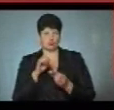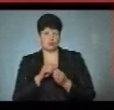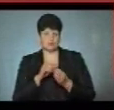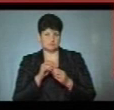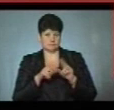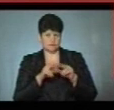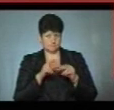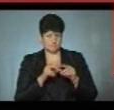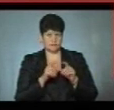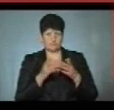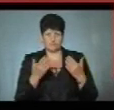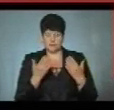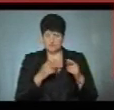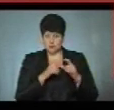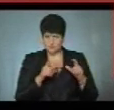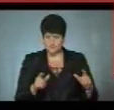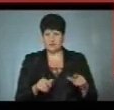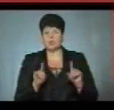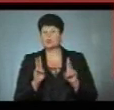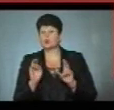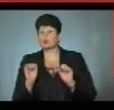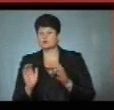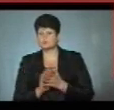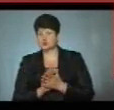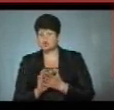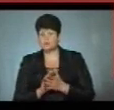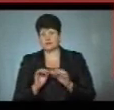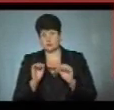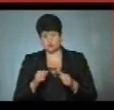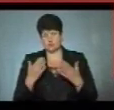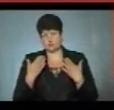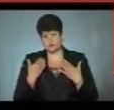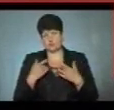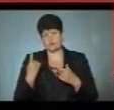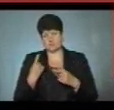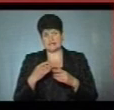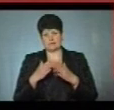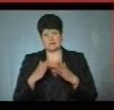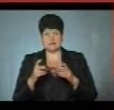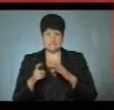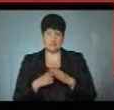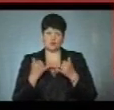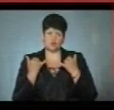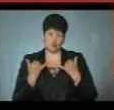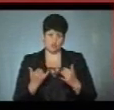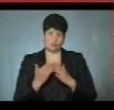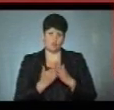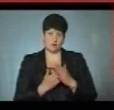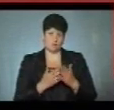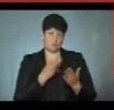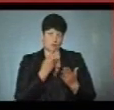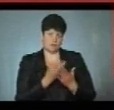відпочинку. Хто зможе безкоштовно оздоровитися і чи безпечно відпочивати в обласних таборах, дізнаємося сьогодні у нашій програмі.